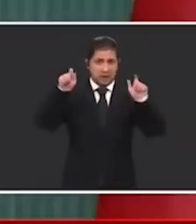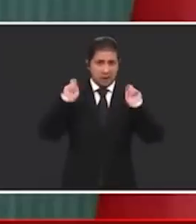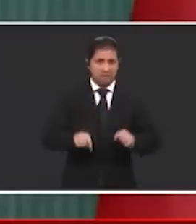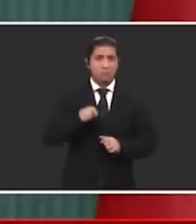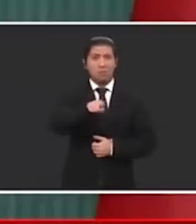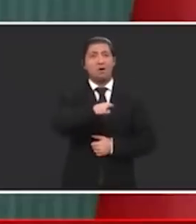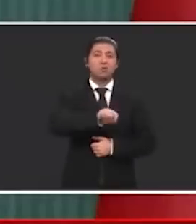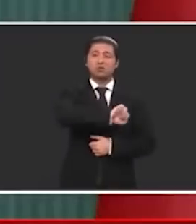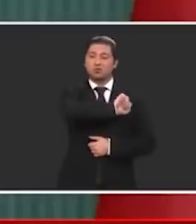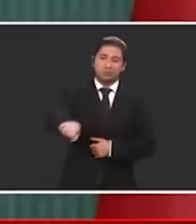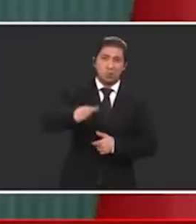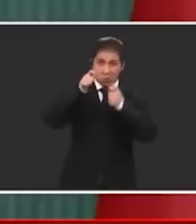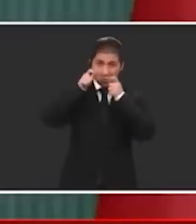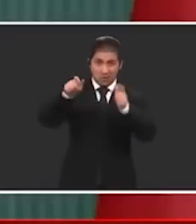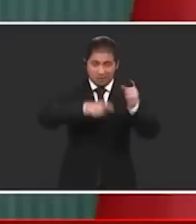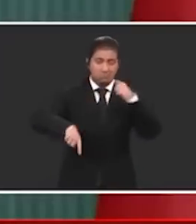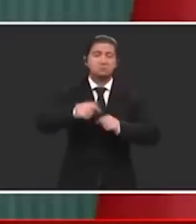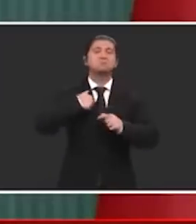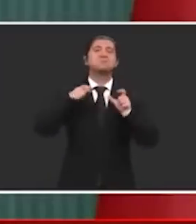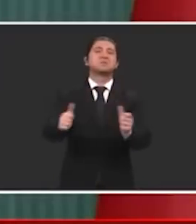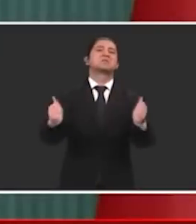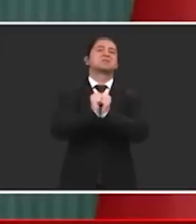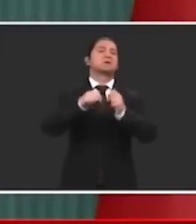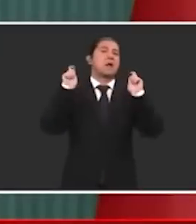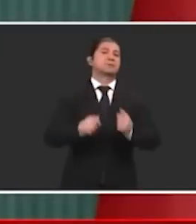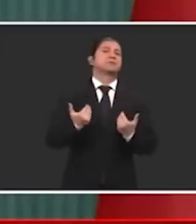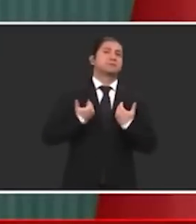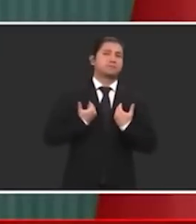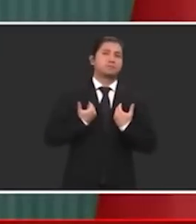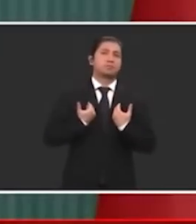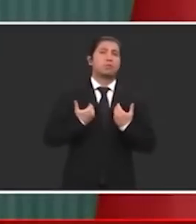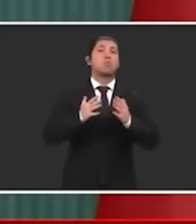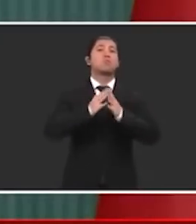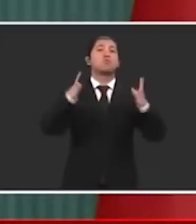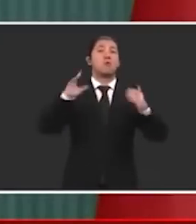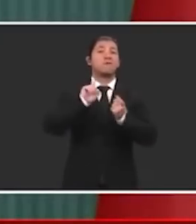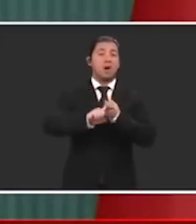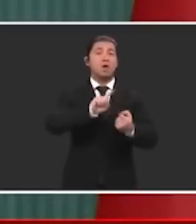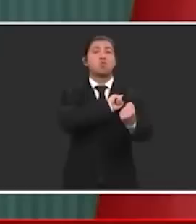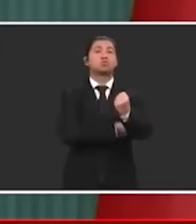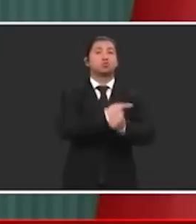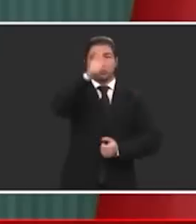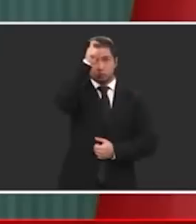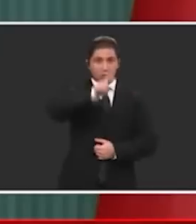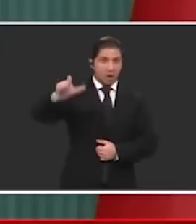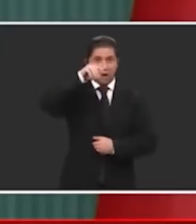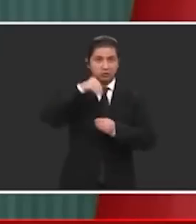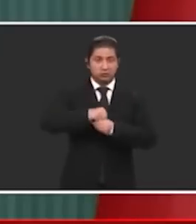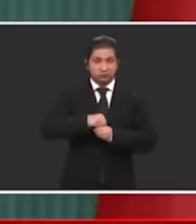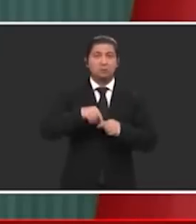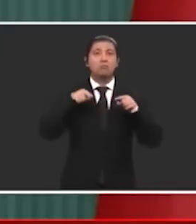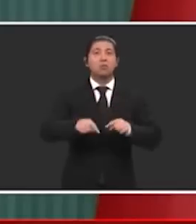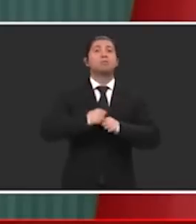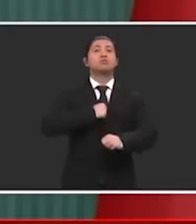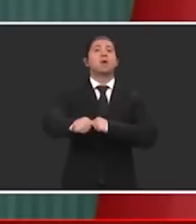bu fırsatçıların da kararlılıkla üzerine gideceğiz. Büyük ve güçlü Türkiye için verdiğimiz